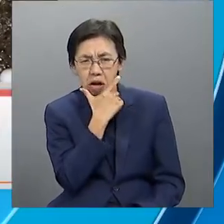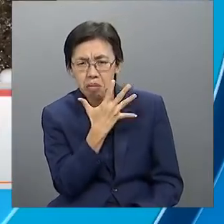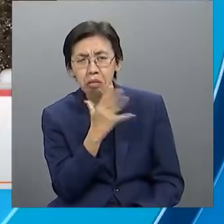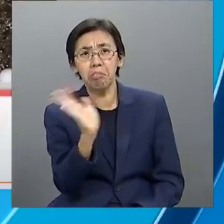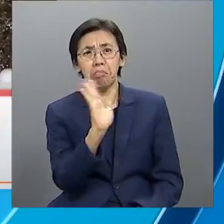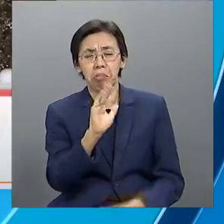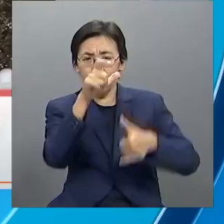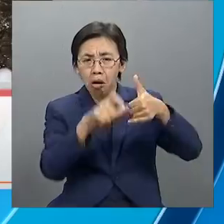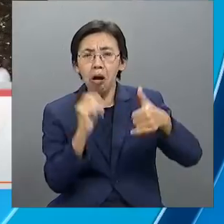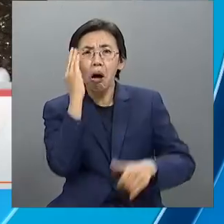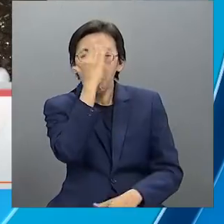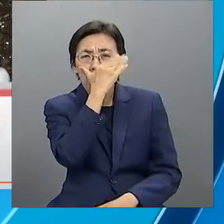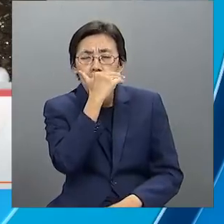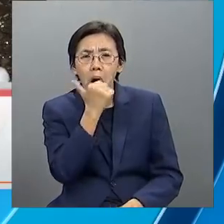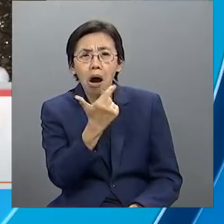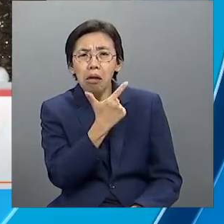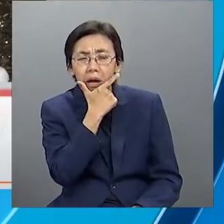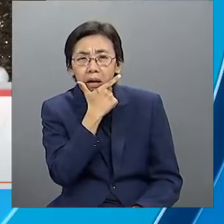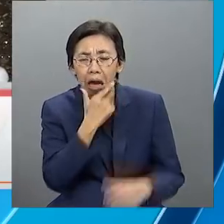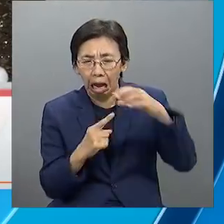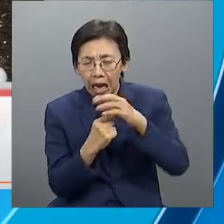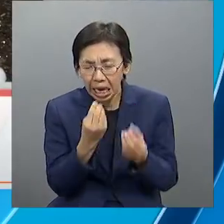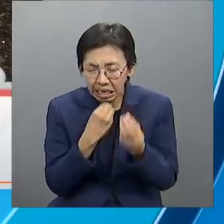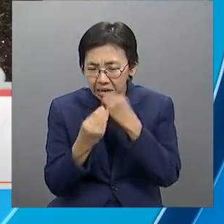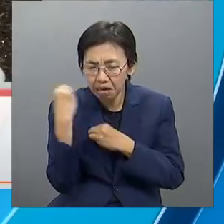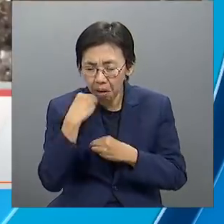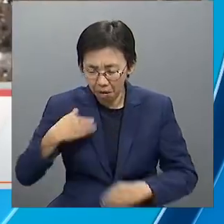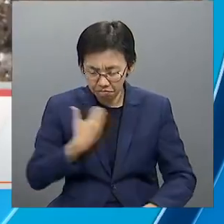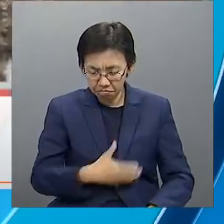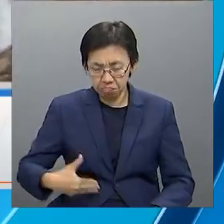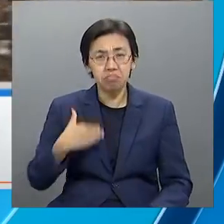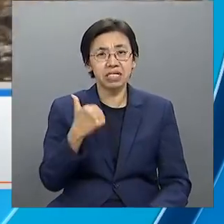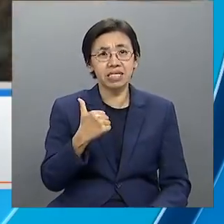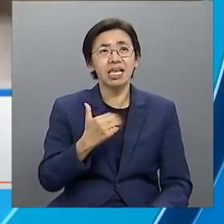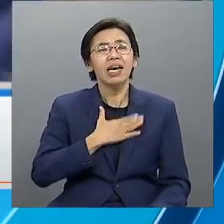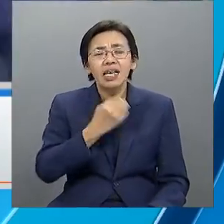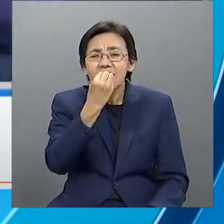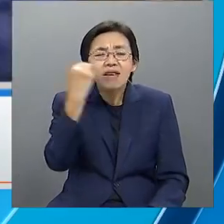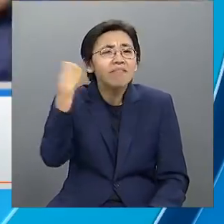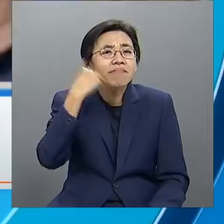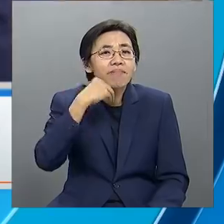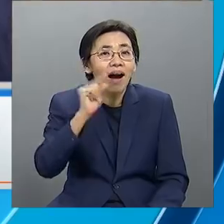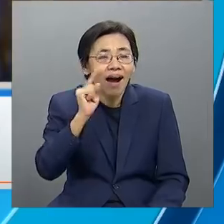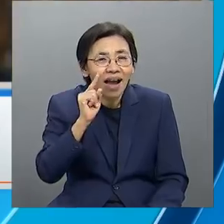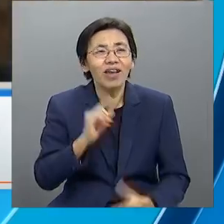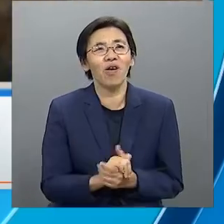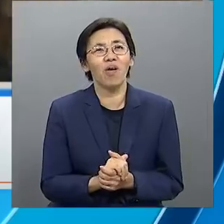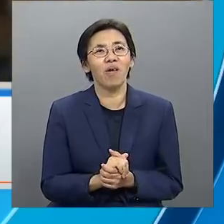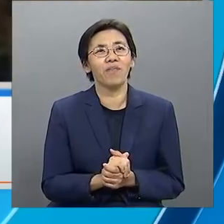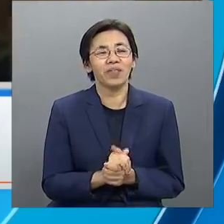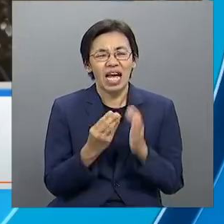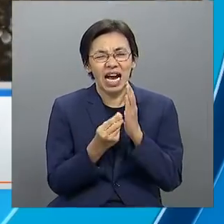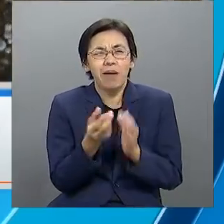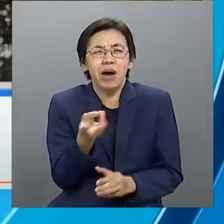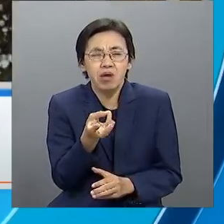ราะกินเห็ดกินเห็ดทำให้หน้าตาดีอย่างเงี้ย สุขภาพดีก็นี่ไงเหมือนอาหารที่ชมพรกินอยู่ทุกวันนี้น ี่แคลอรี่ต่ำโปรตีนสูงใช่ไหมไข